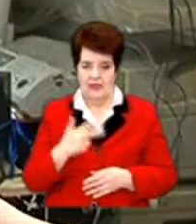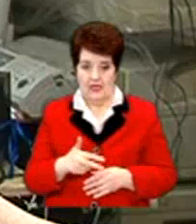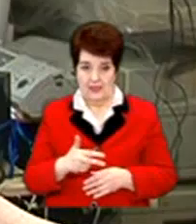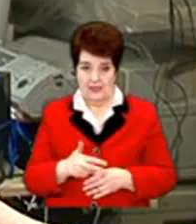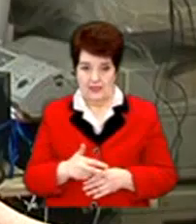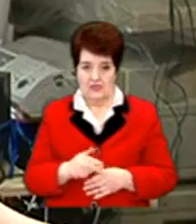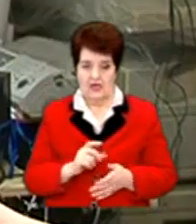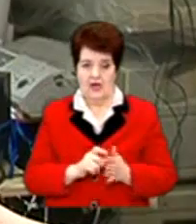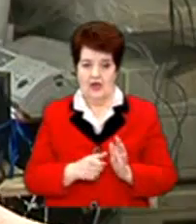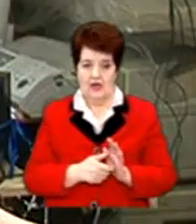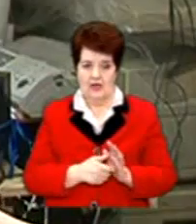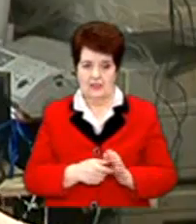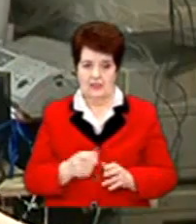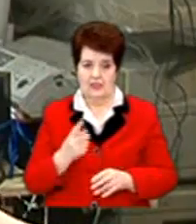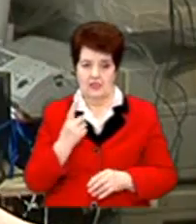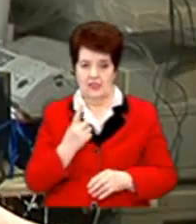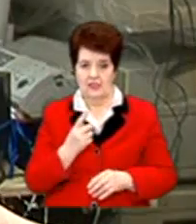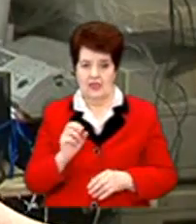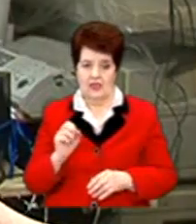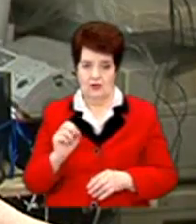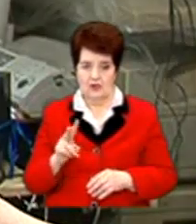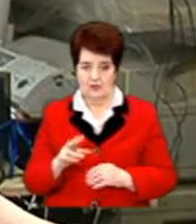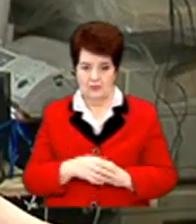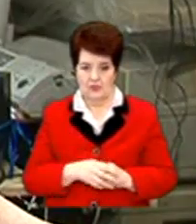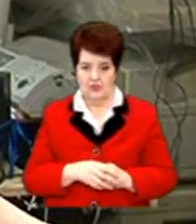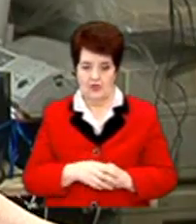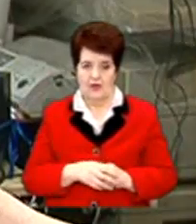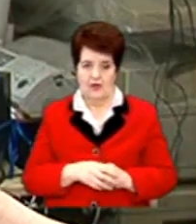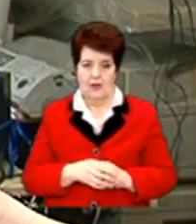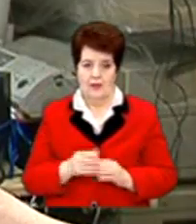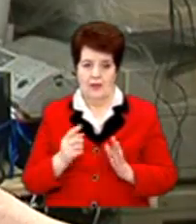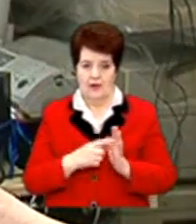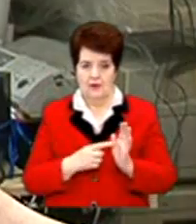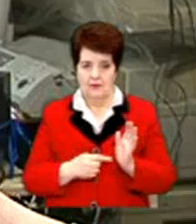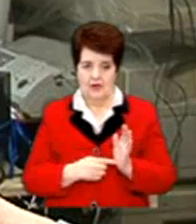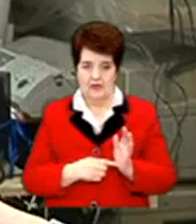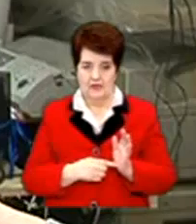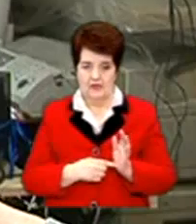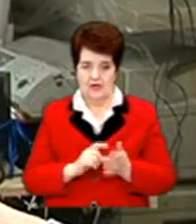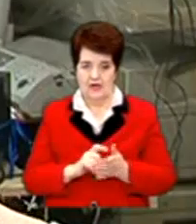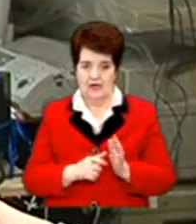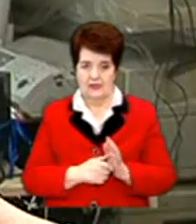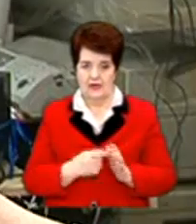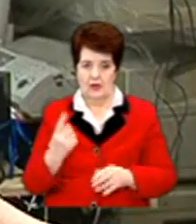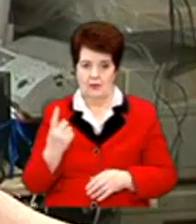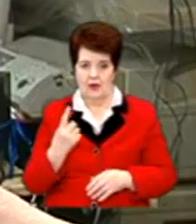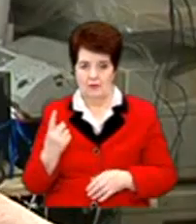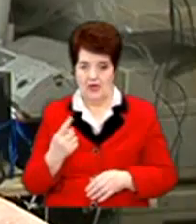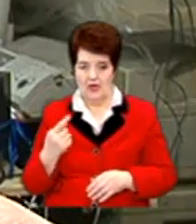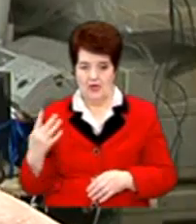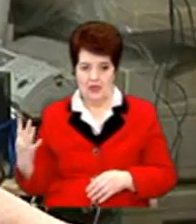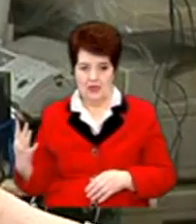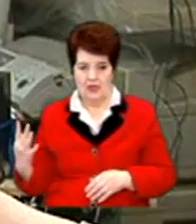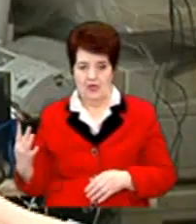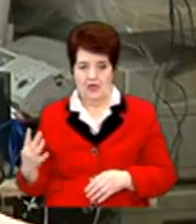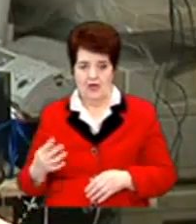clase de la 1 la 12, deci ne-am împărțit clasele primare. Am